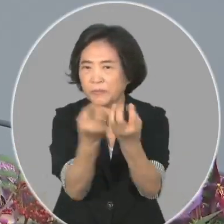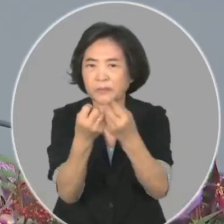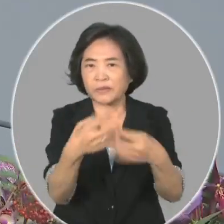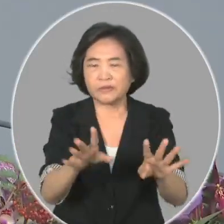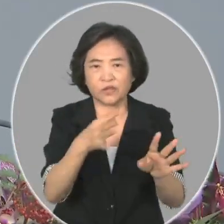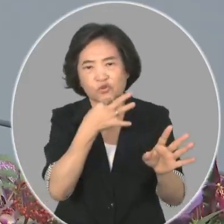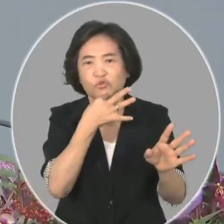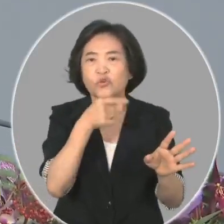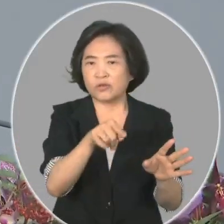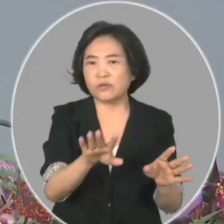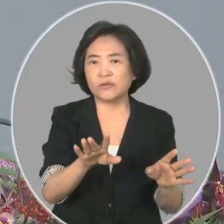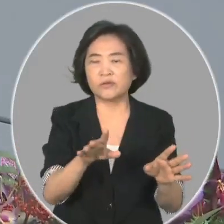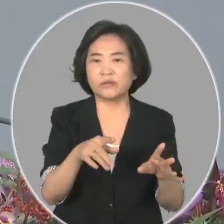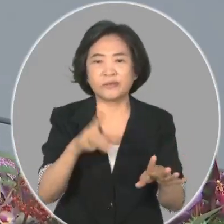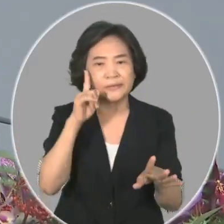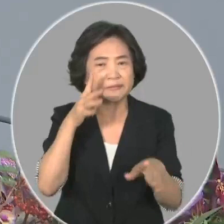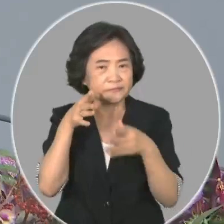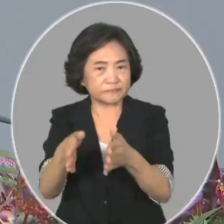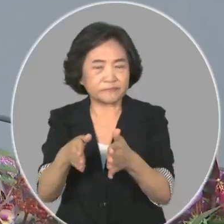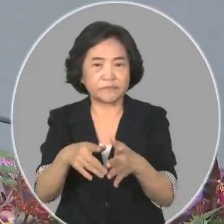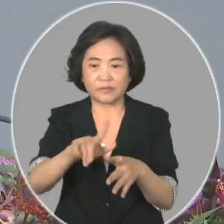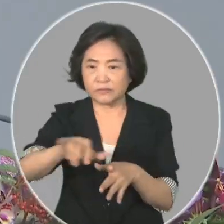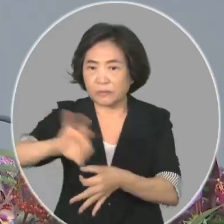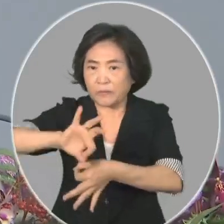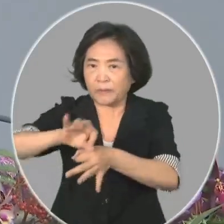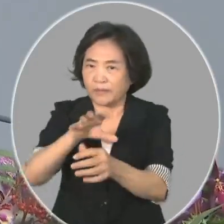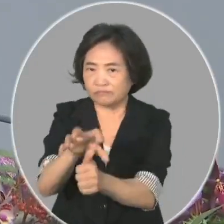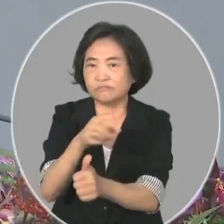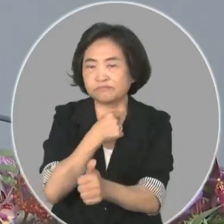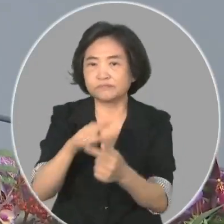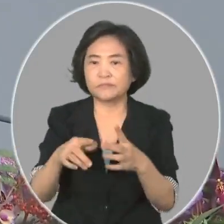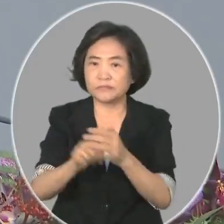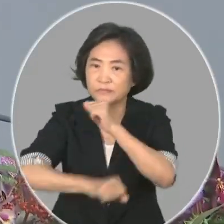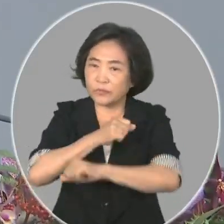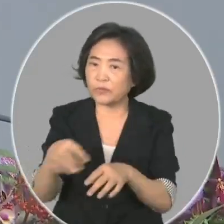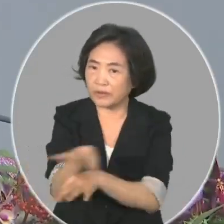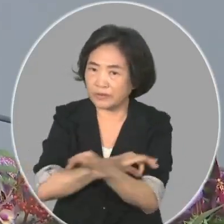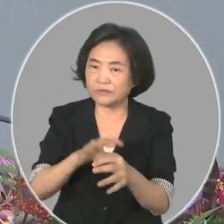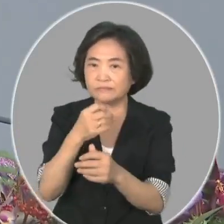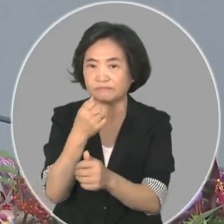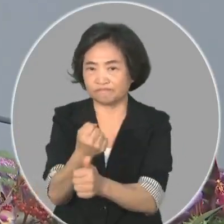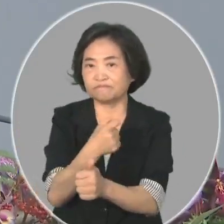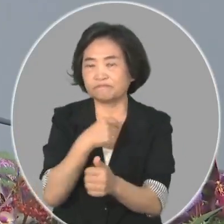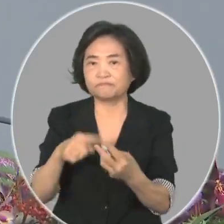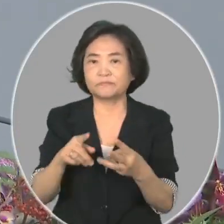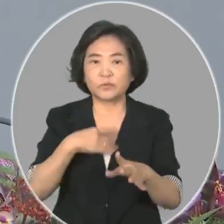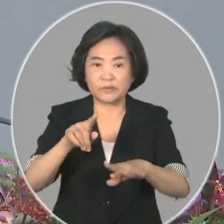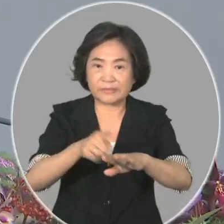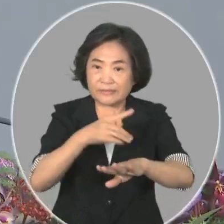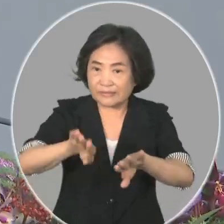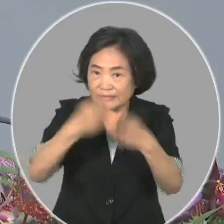险。为了管控通膨、稳定民生经济，我们透过源头管